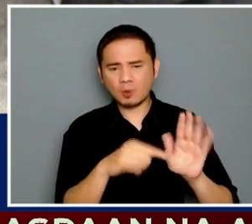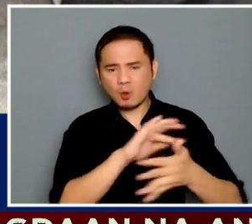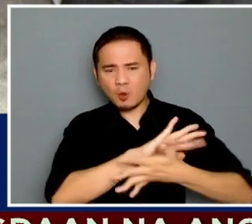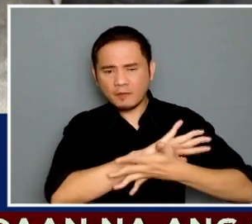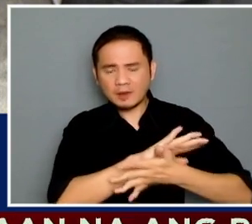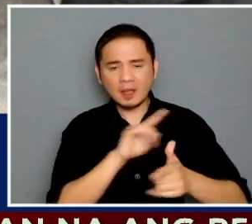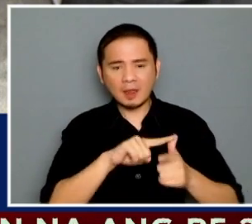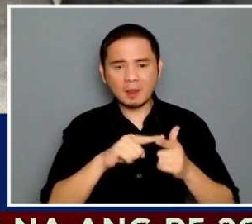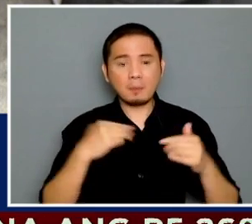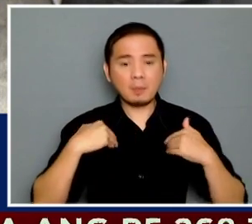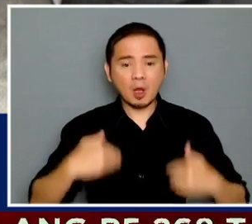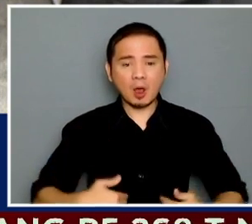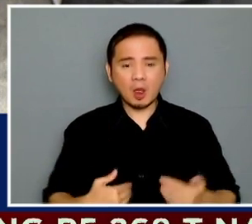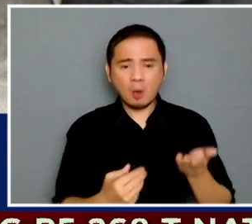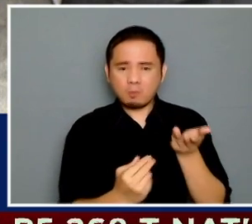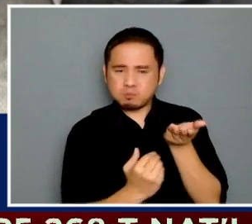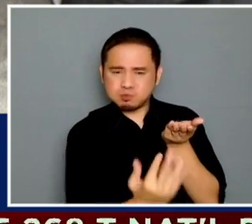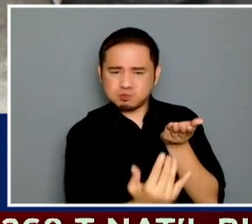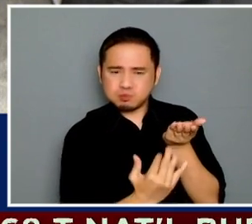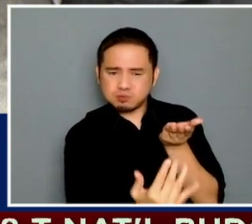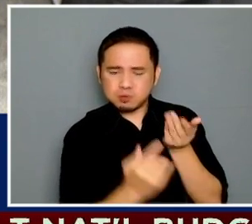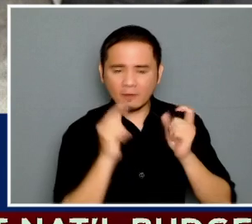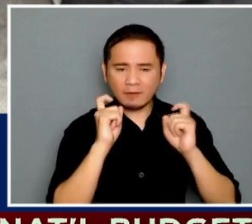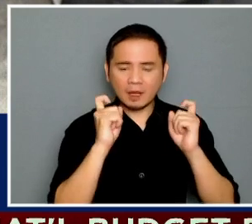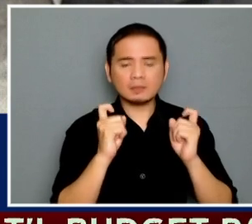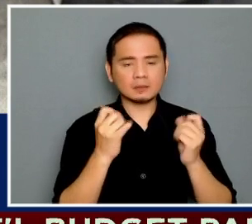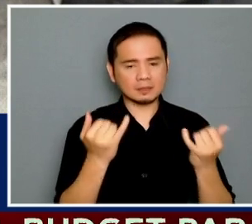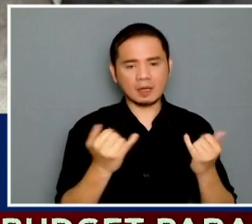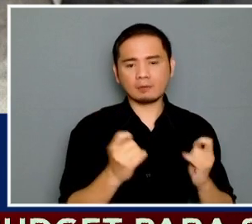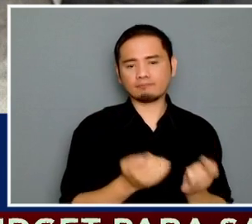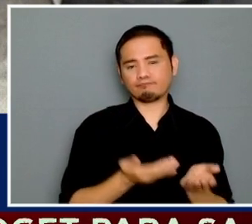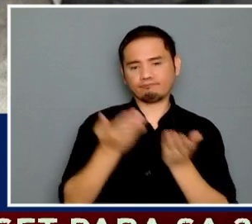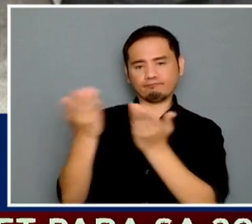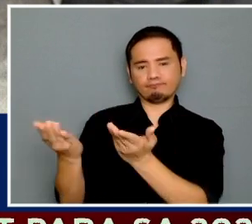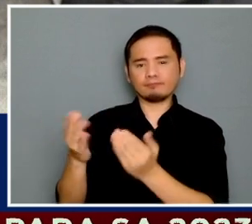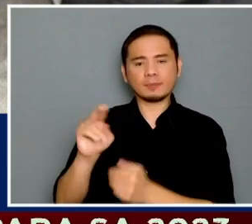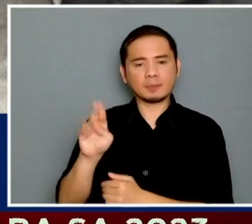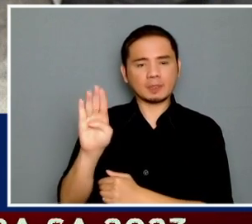cremated immediately? Pinapasa na lang namin sa NBI para sila na lang bahala